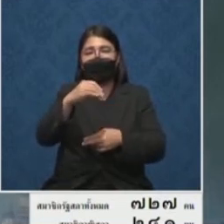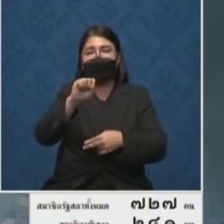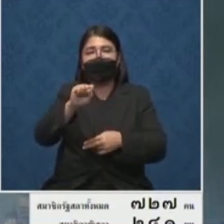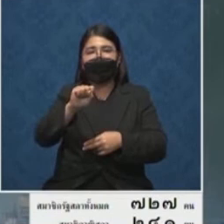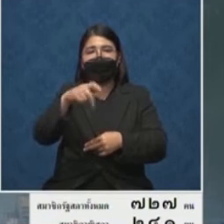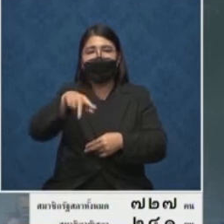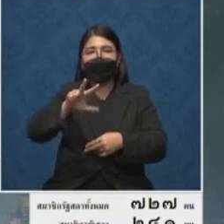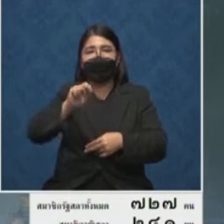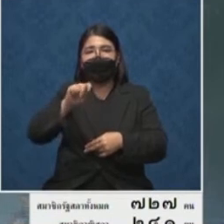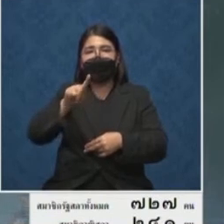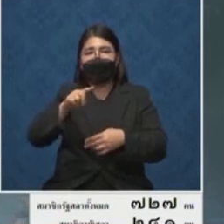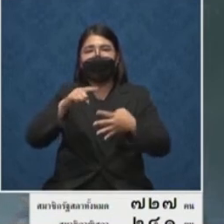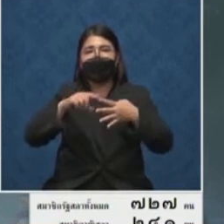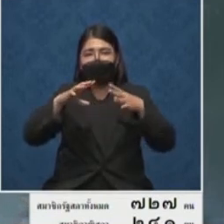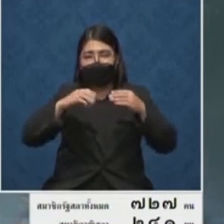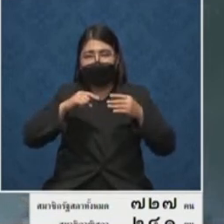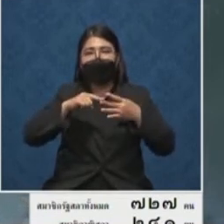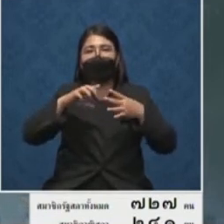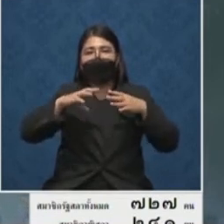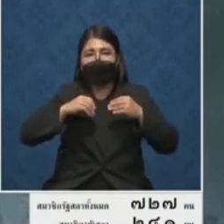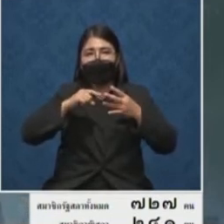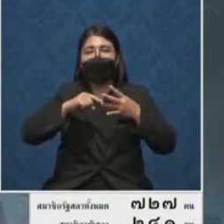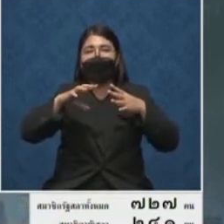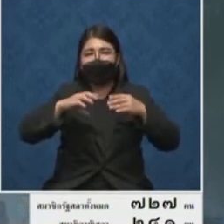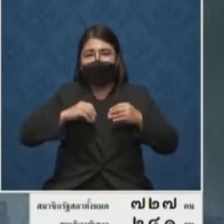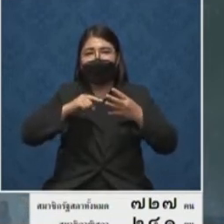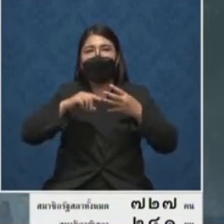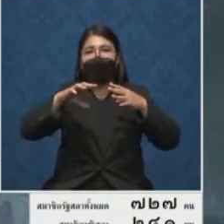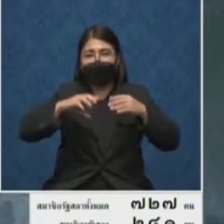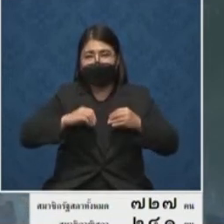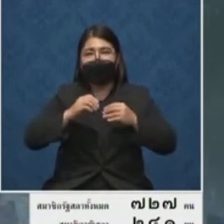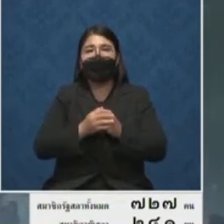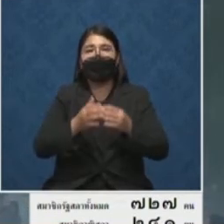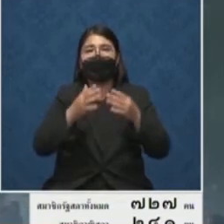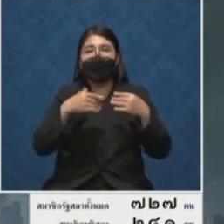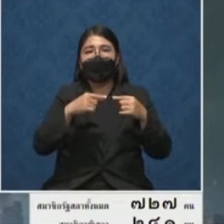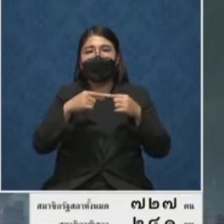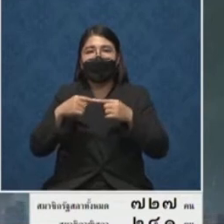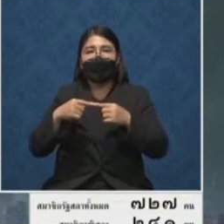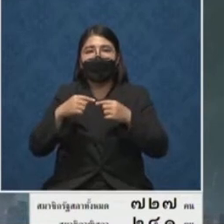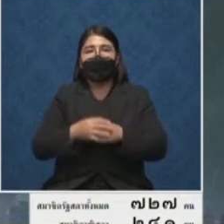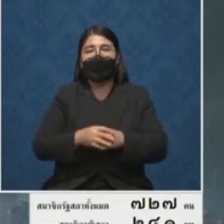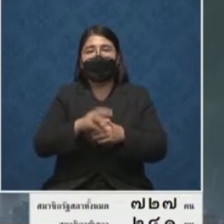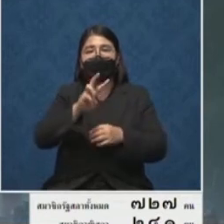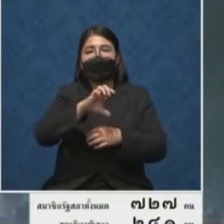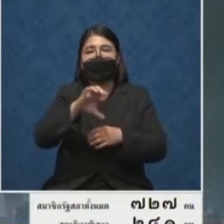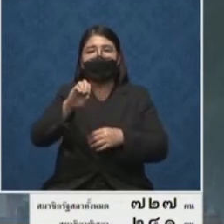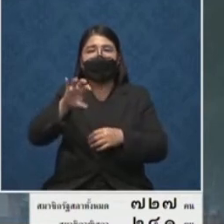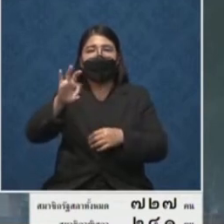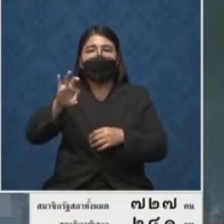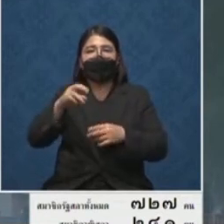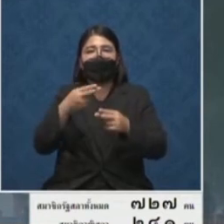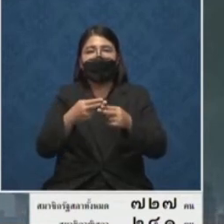658นายโสพลสาลำ 1รับหลักการ2รับหลักการ3รับหลักการ4รับหลักการครับ